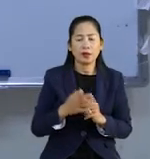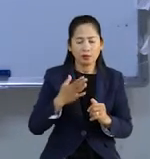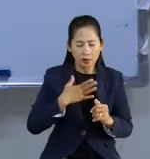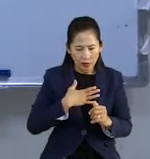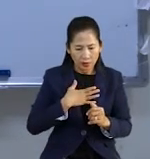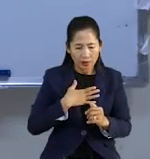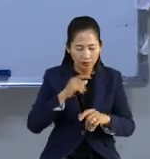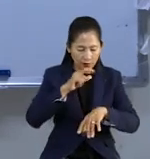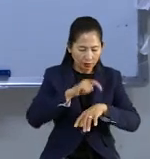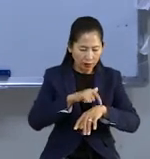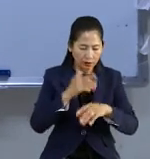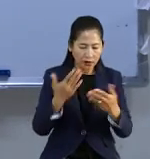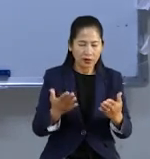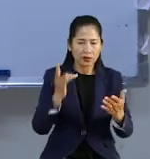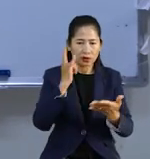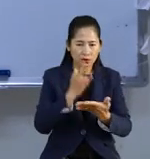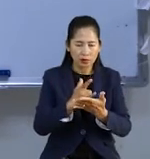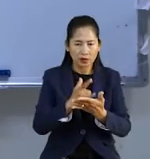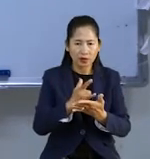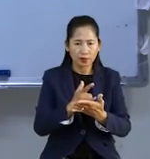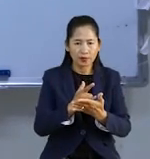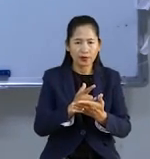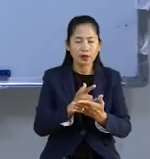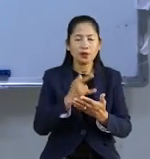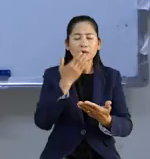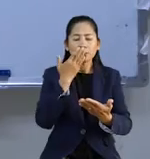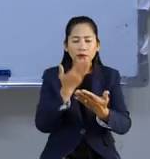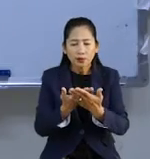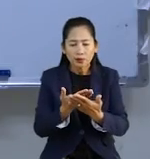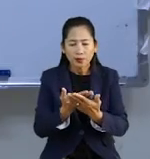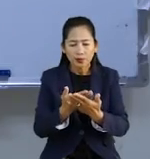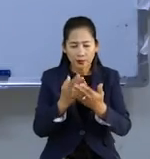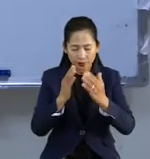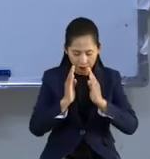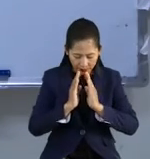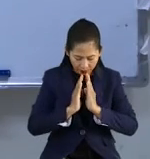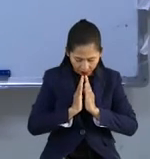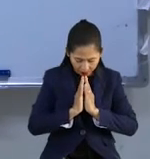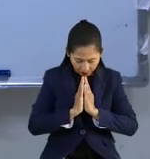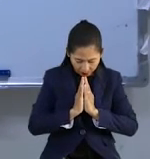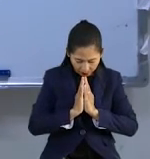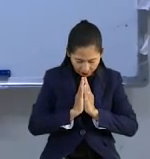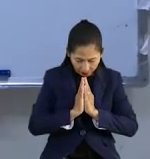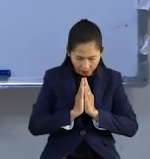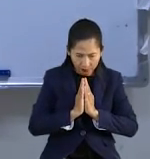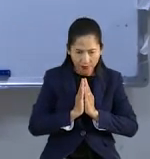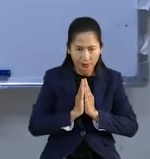บอกลูกครูน้องเมาดิสมมันจับแต่ปัญญาสมอคุณสมจุมเรียบเรีย